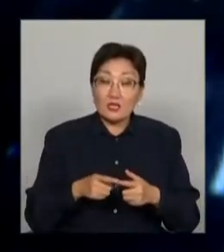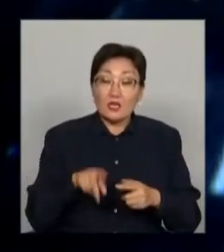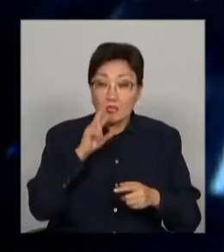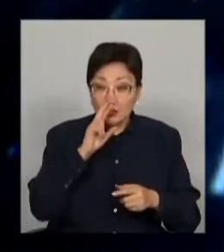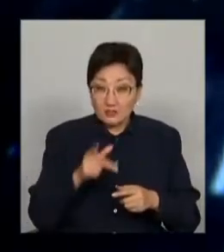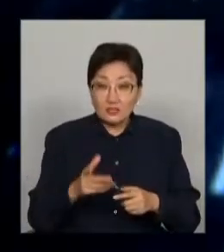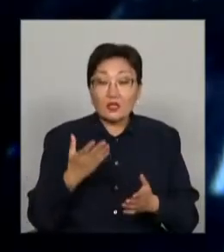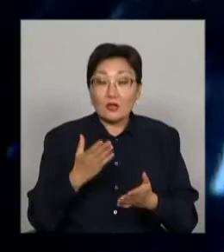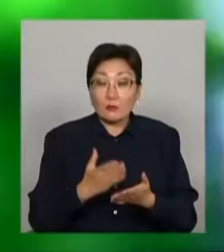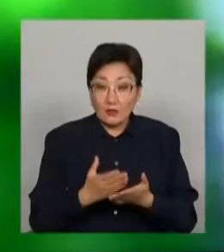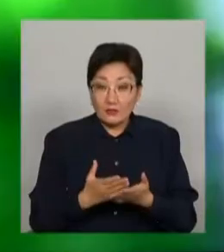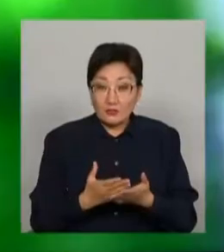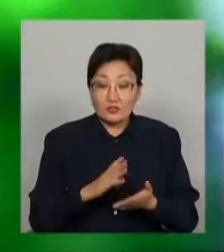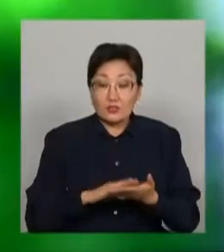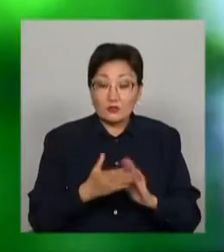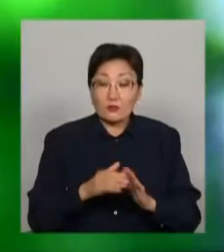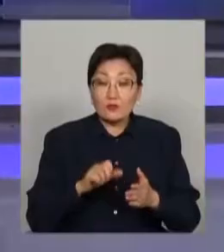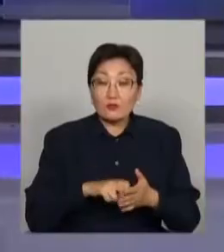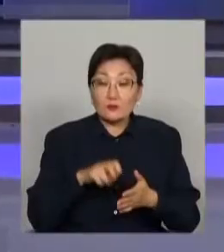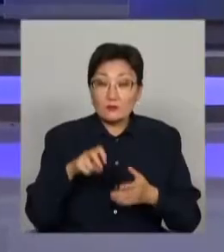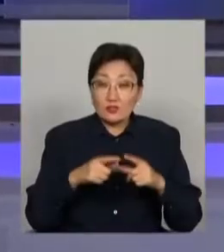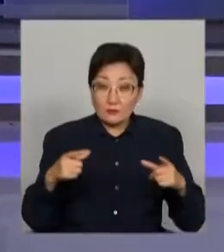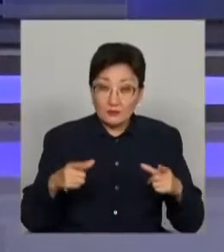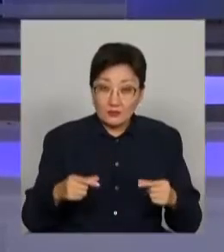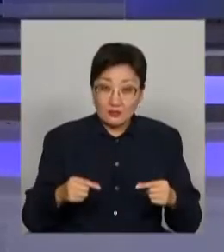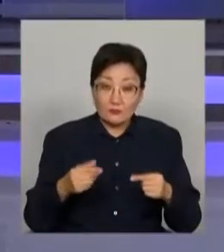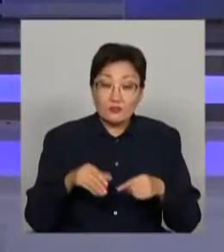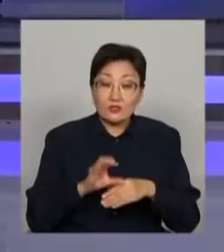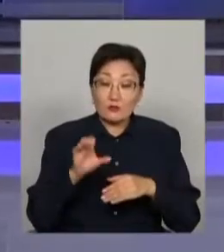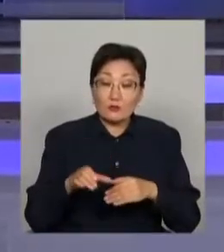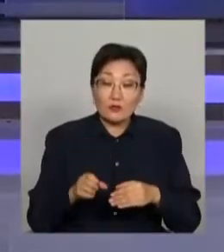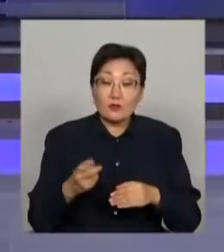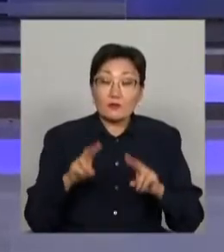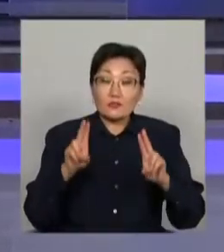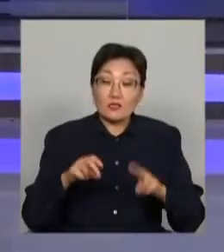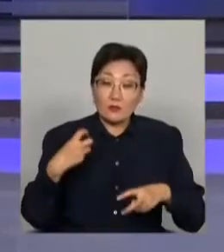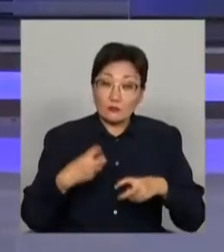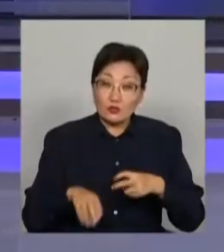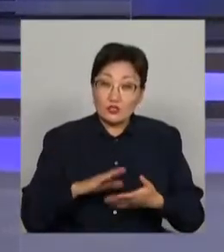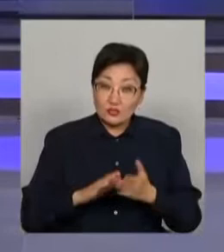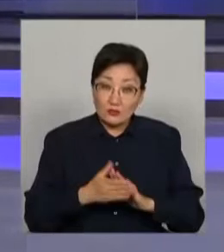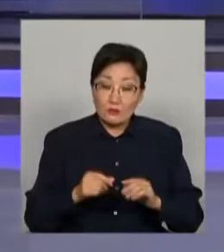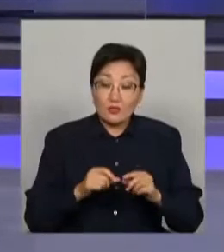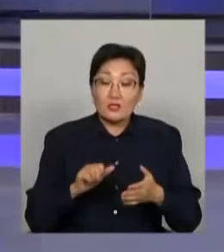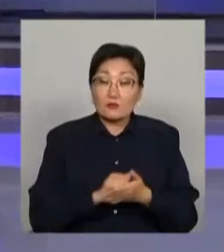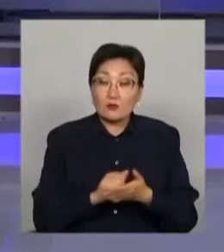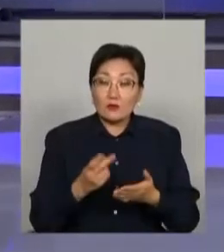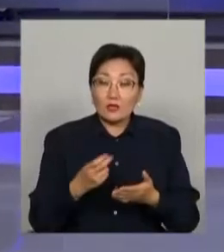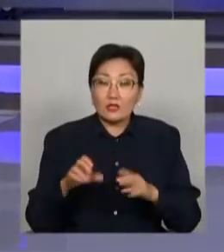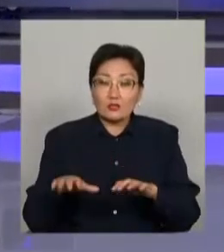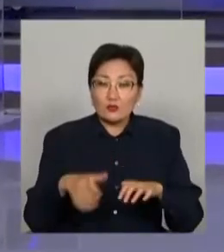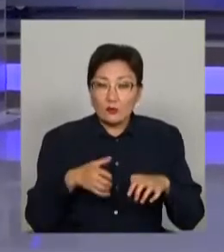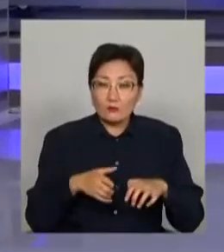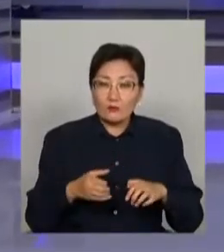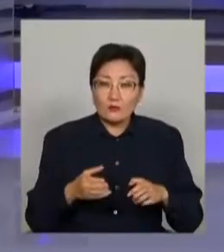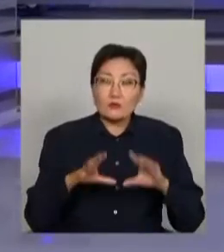қателіктері көрсетілген хаттама жіберіледі. Сіз атап отырған кей ережелер бұзылған жағдайда лицензияны қалай тартып алады? Қандай да бір